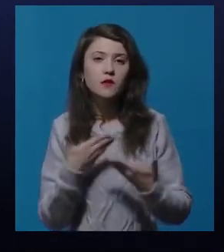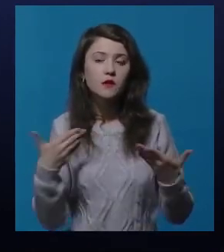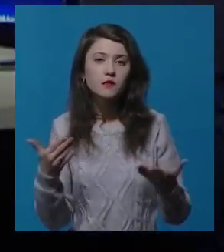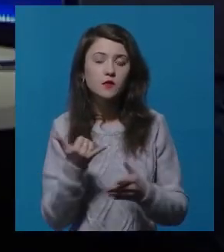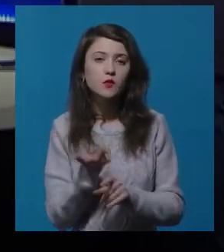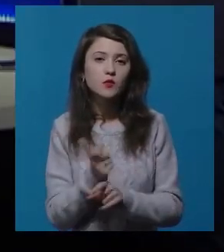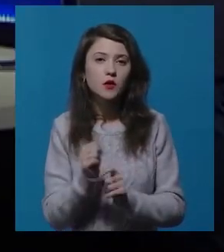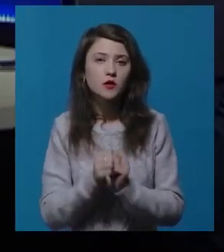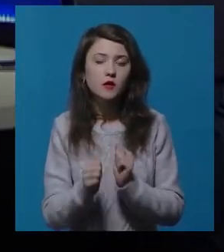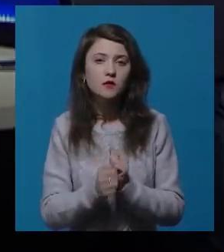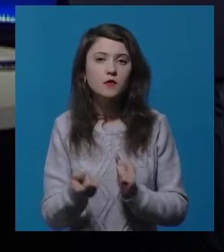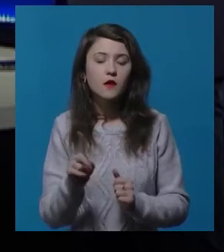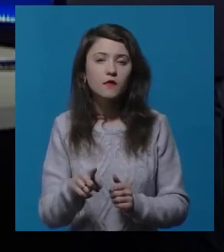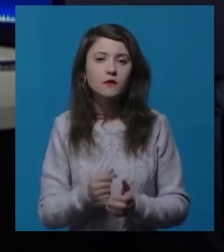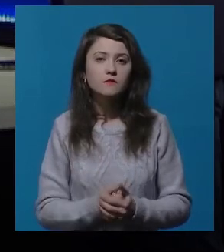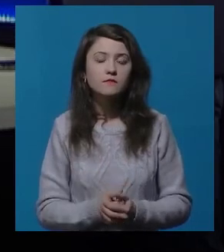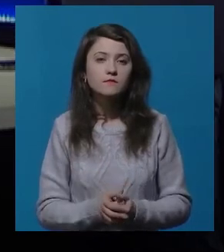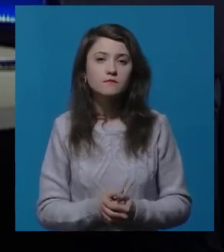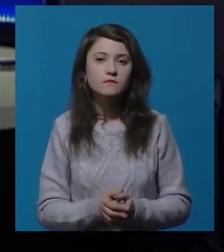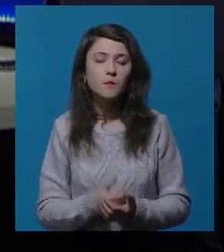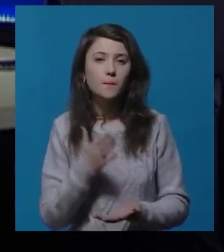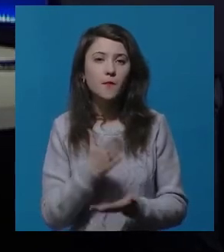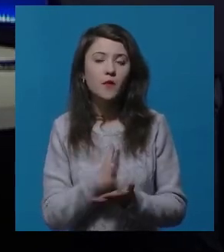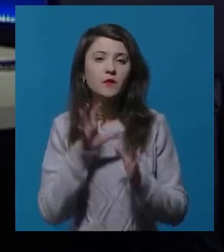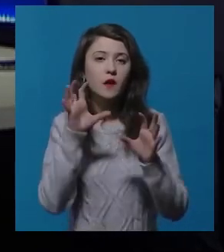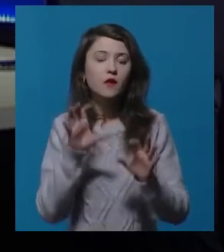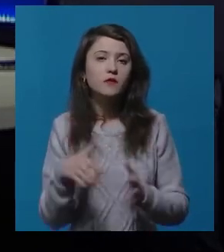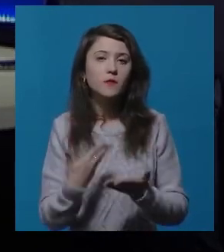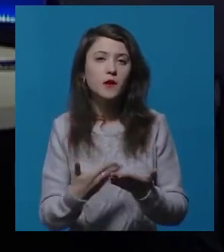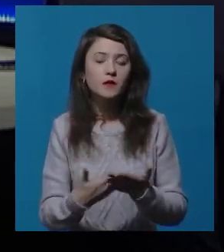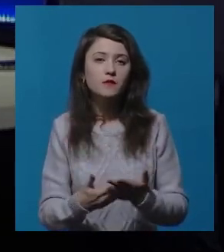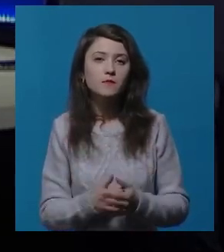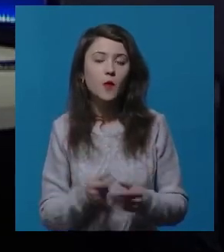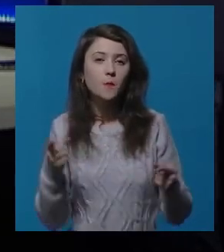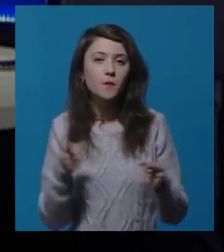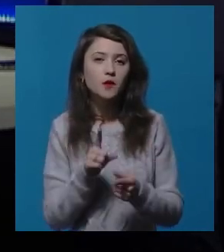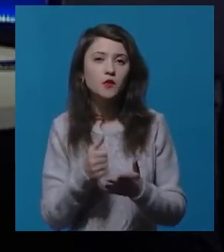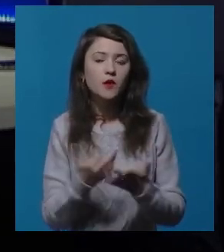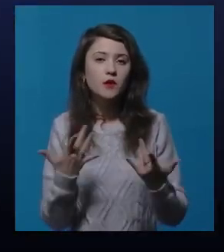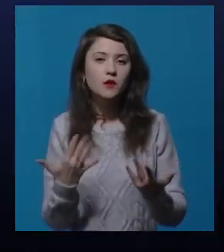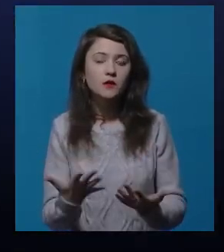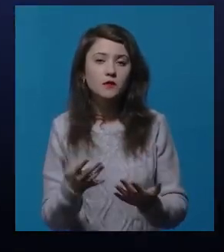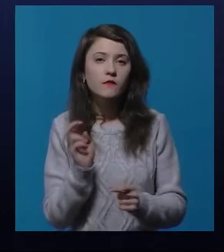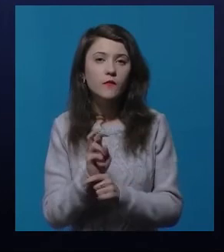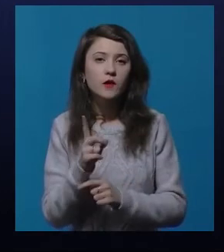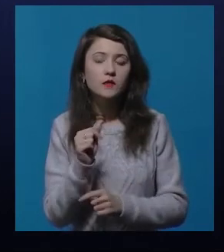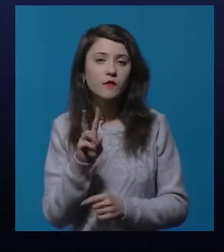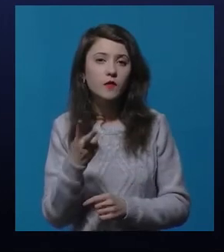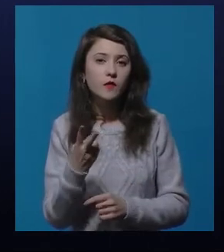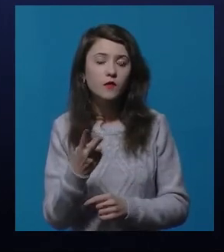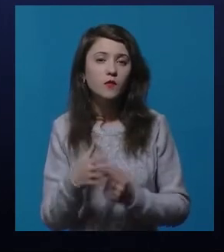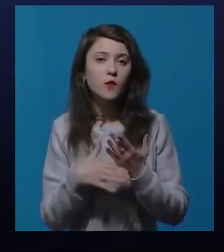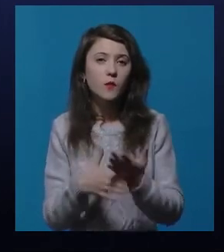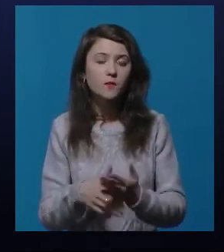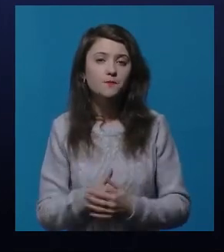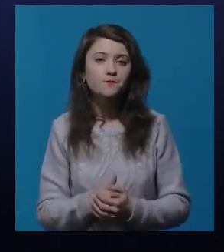часто. Навіть ну, ми маємо в законодавстві, наприклад, обмеження щодо кількості звернень за вторинною правовою допомогою.